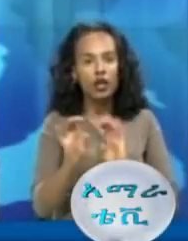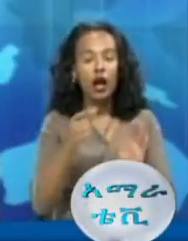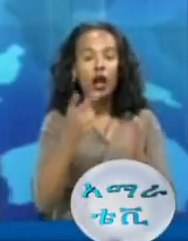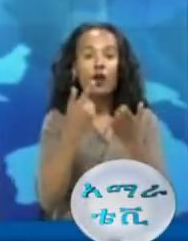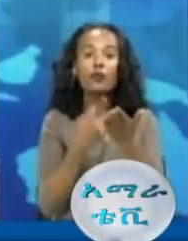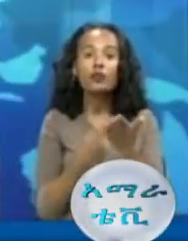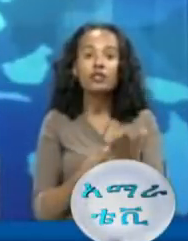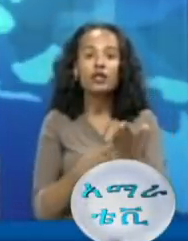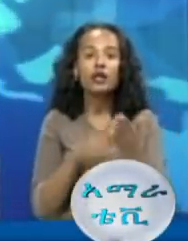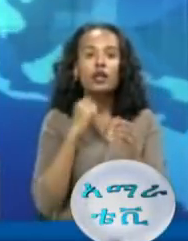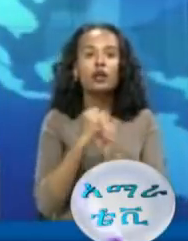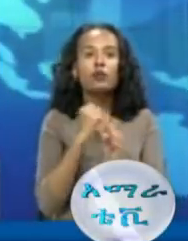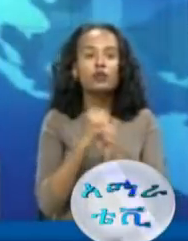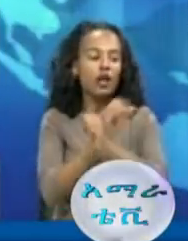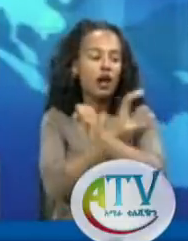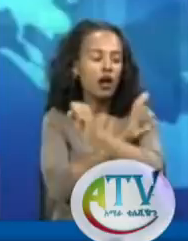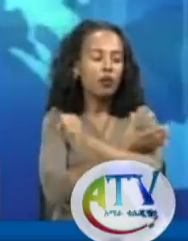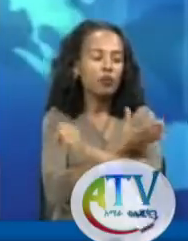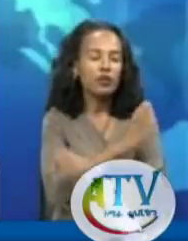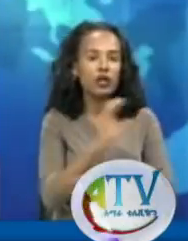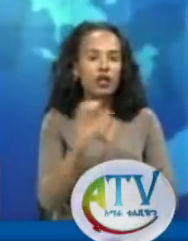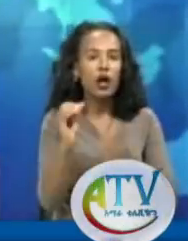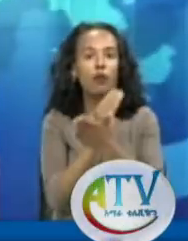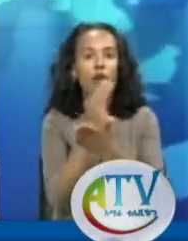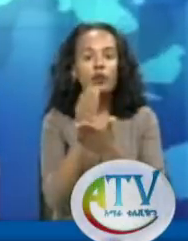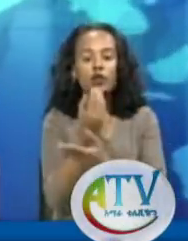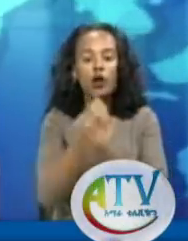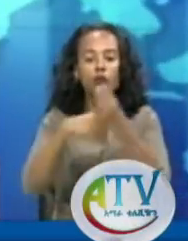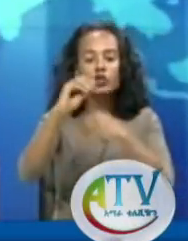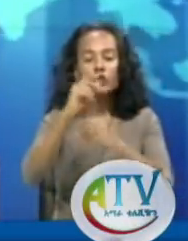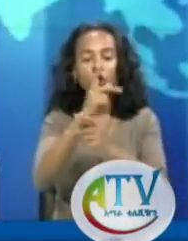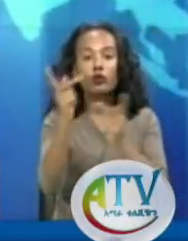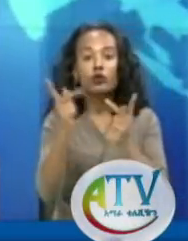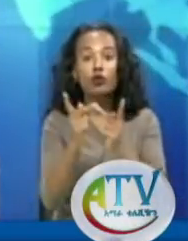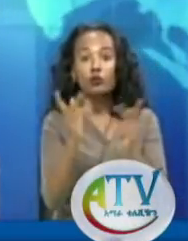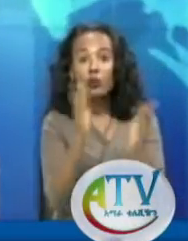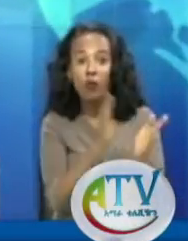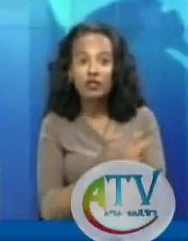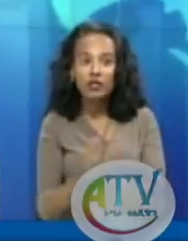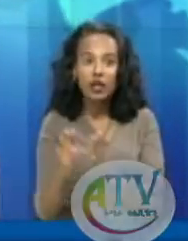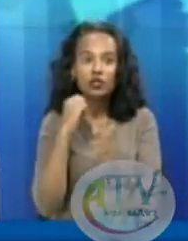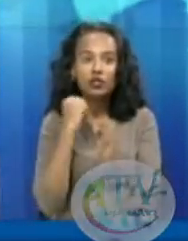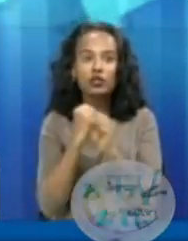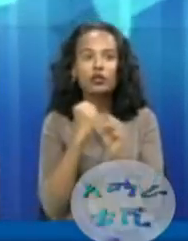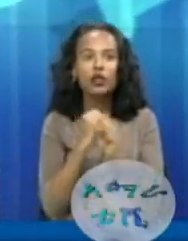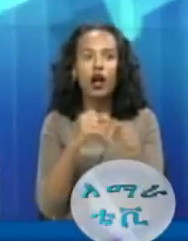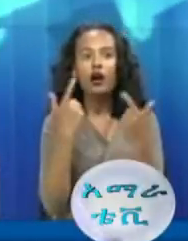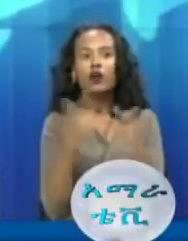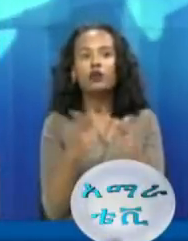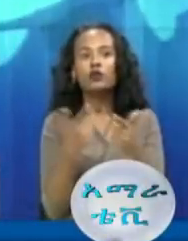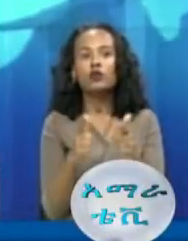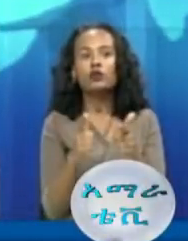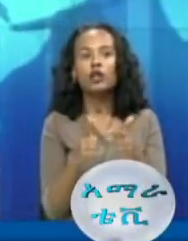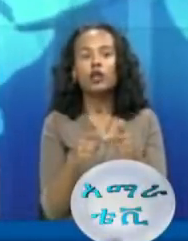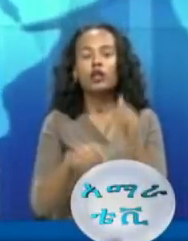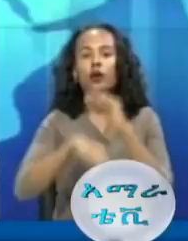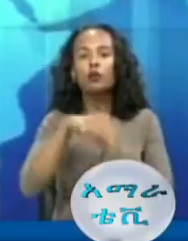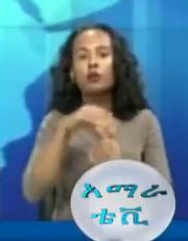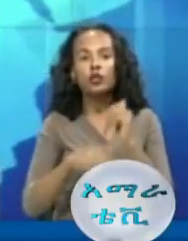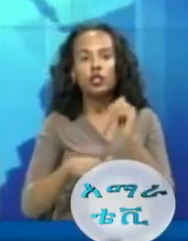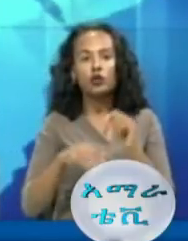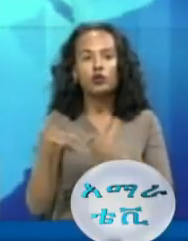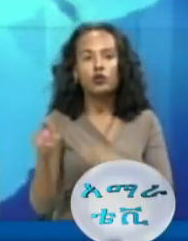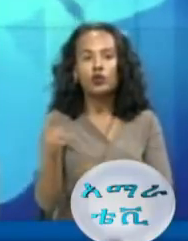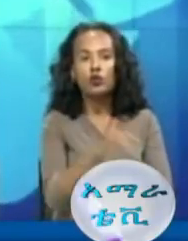በዚህ የመስሪያ ካፒታልና የማምረቻና የመሸጫ ቦታዎች በማዘጋጀት ስራ እድሎች የሚመቻቹ